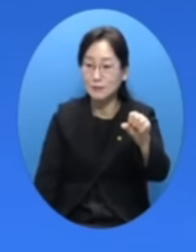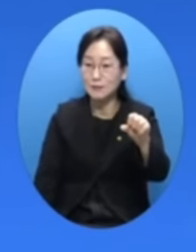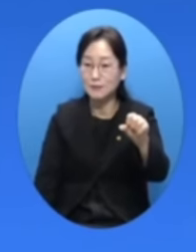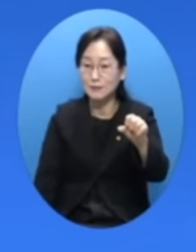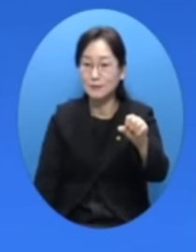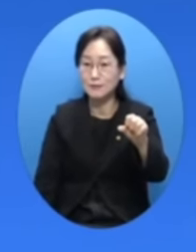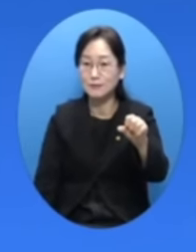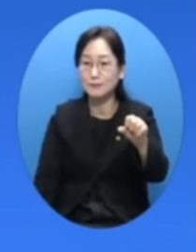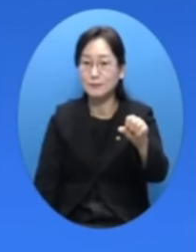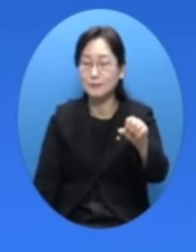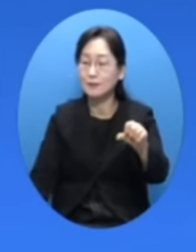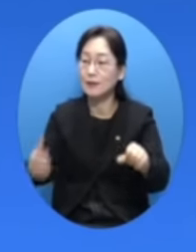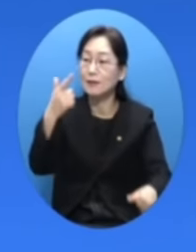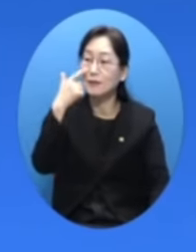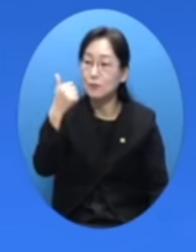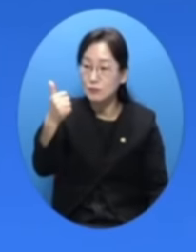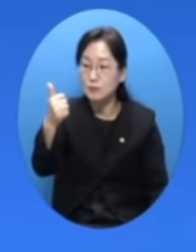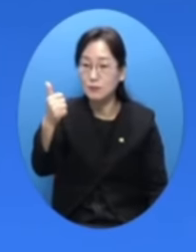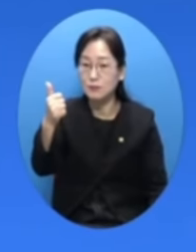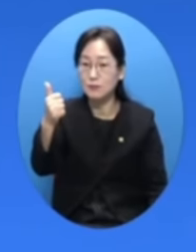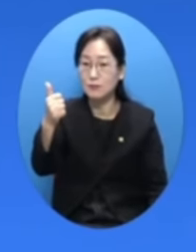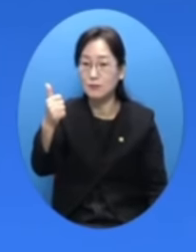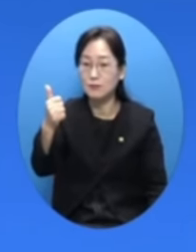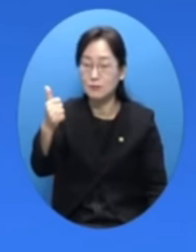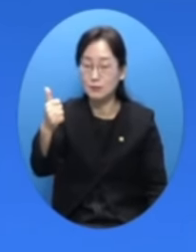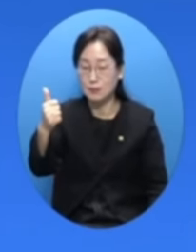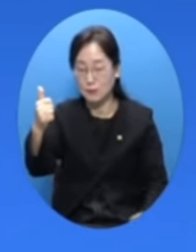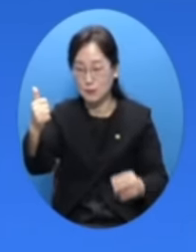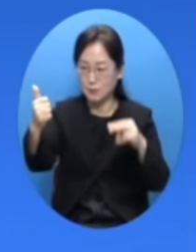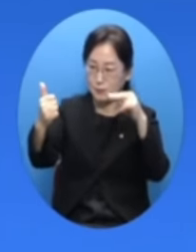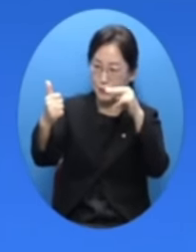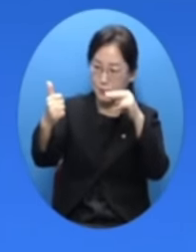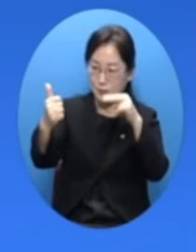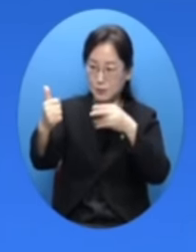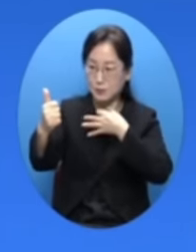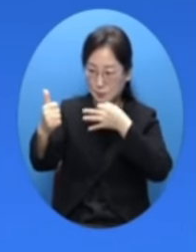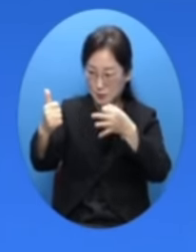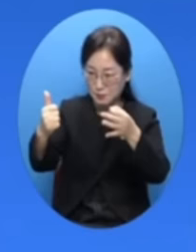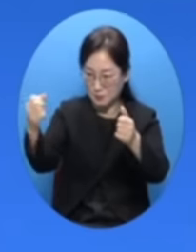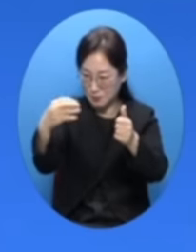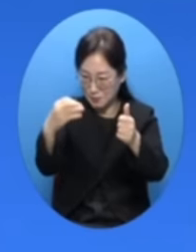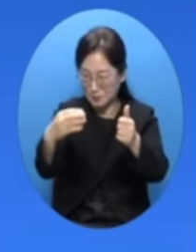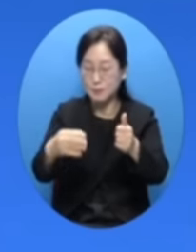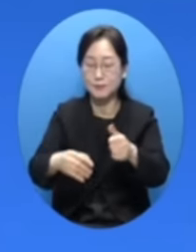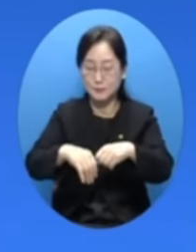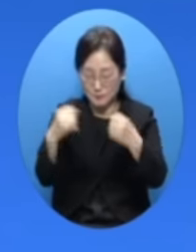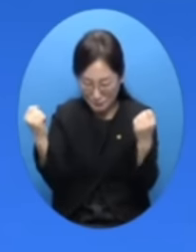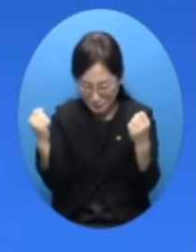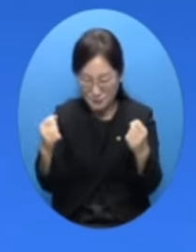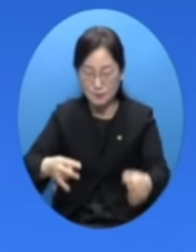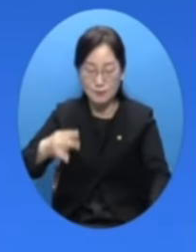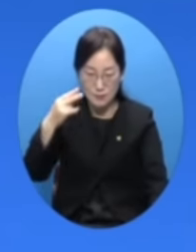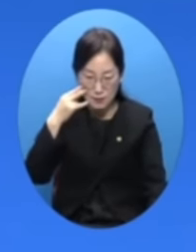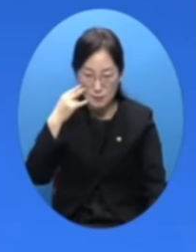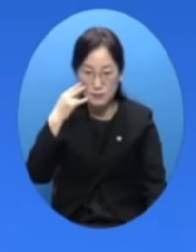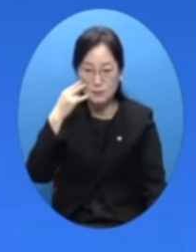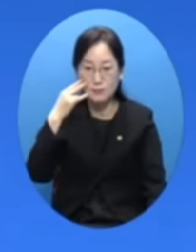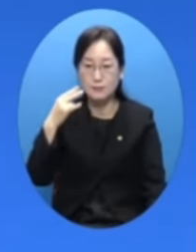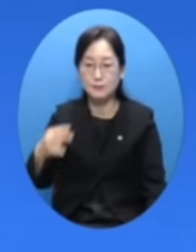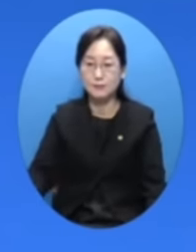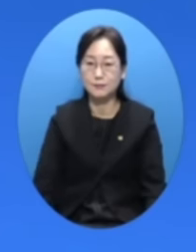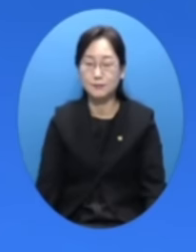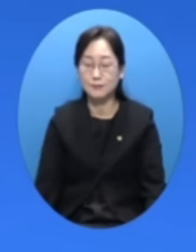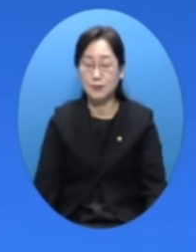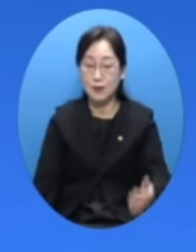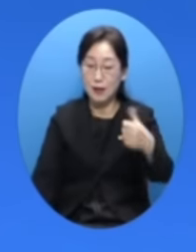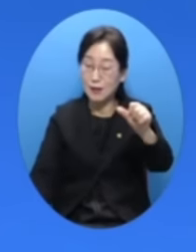그 아버지의 눈빛을 보고 말하시는 음성을 듣고 그 앞에 순종했습니다. 예. 이삭이